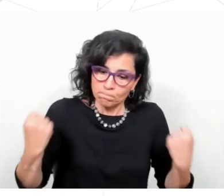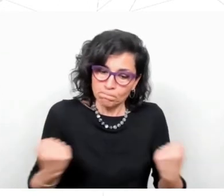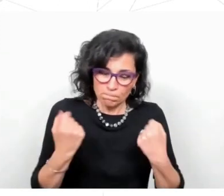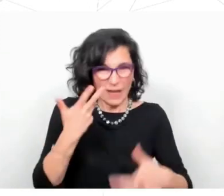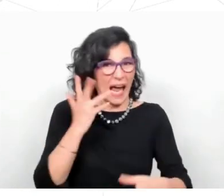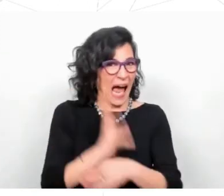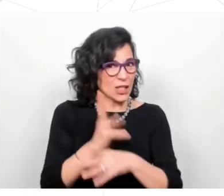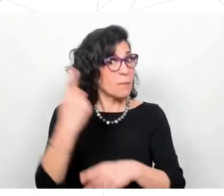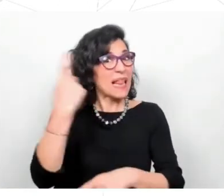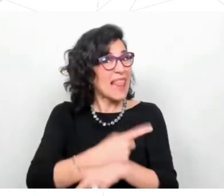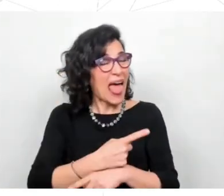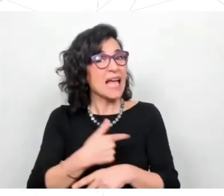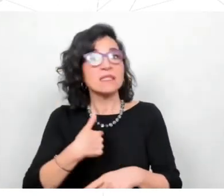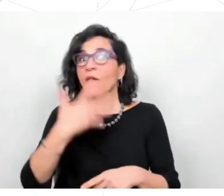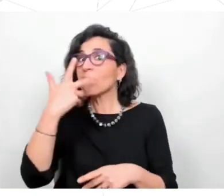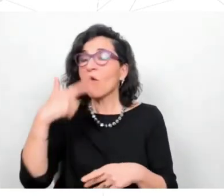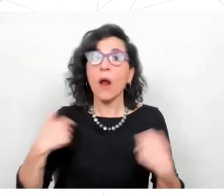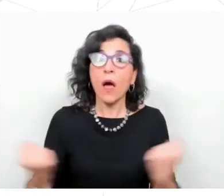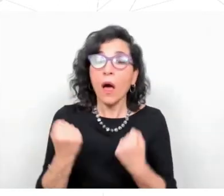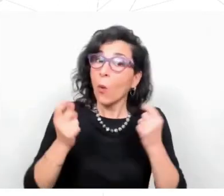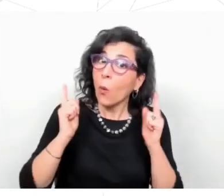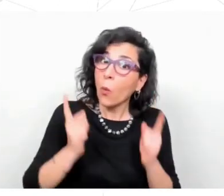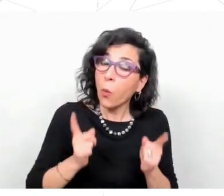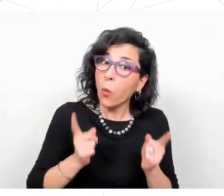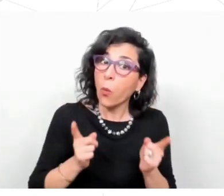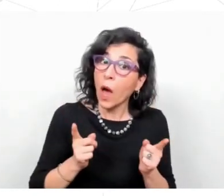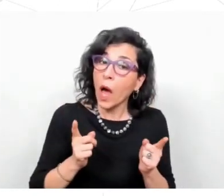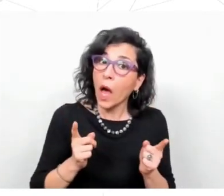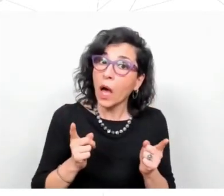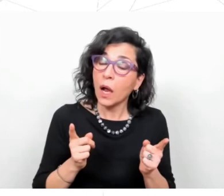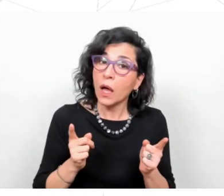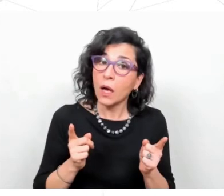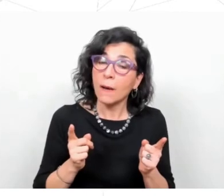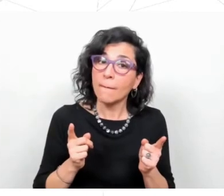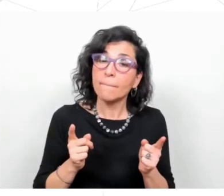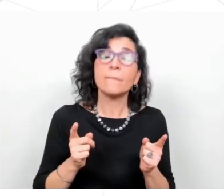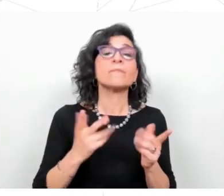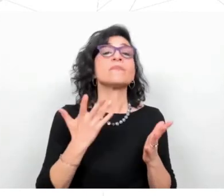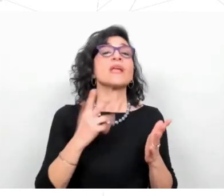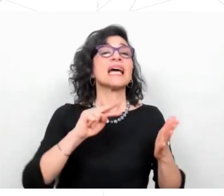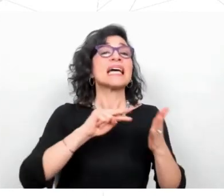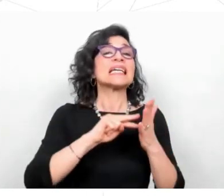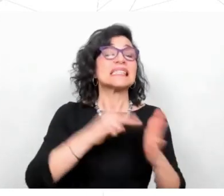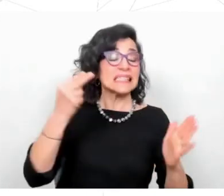Days è che, ok, non usiamo la tecnologia solo a scopo